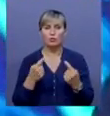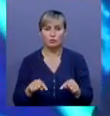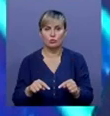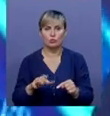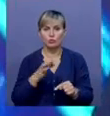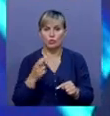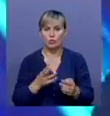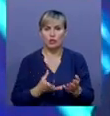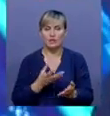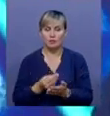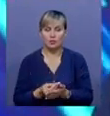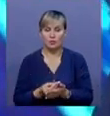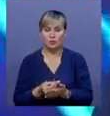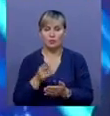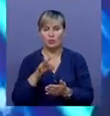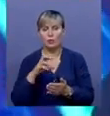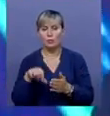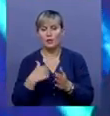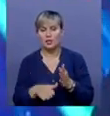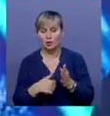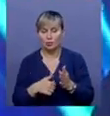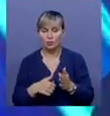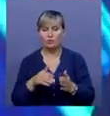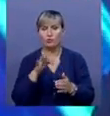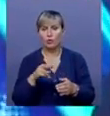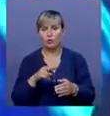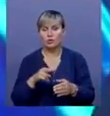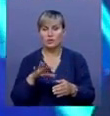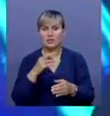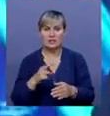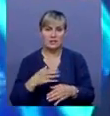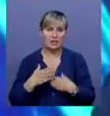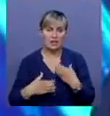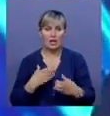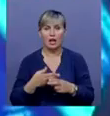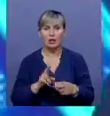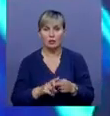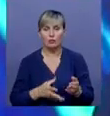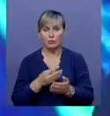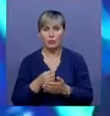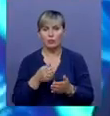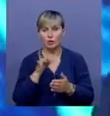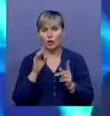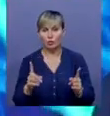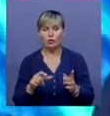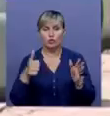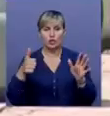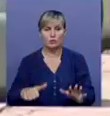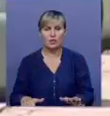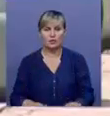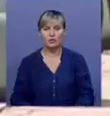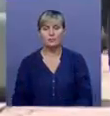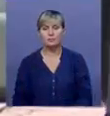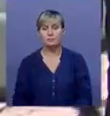социальную выплату по безработице с фонда социального страхования которое выплачивается сроком на 6 месяцев